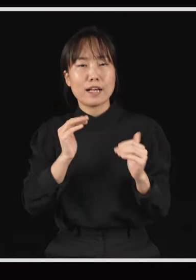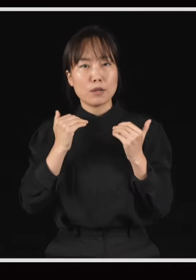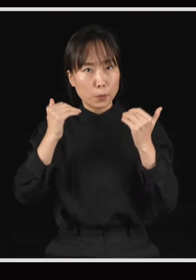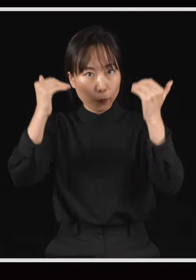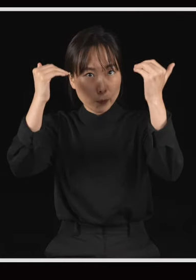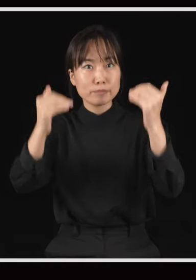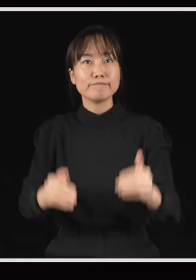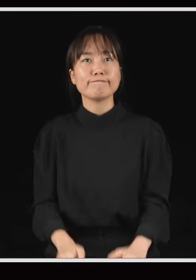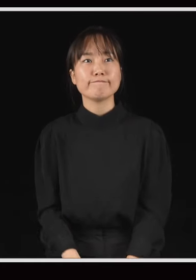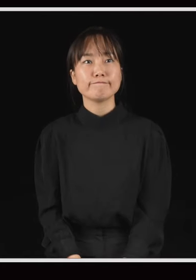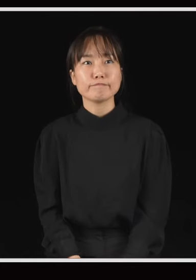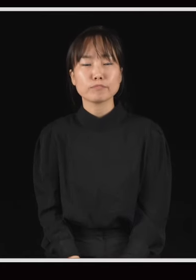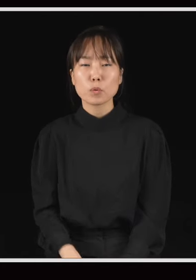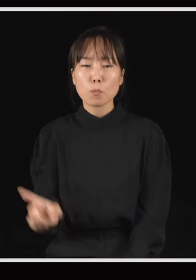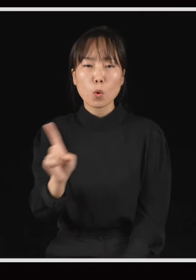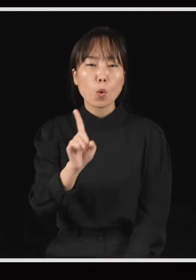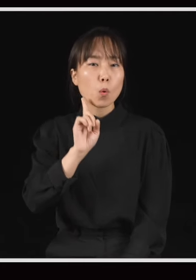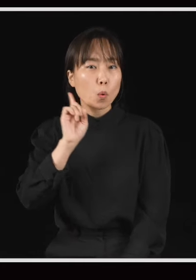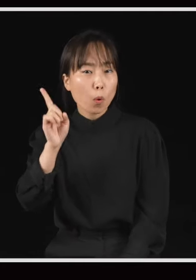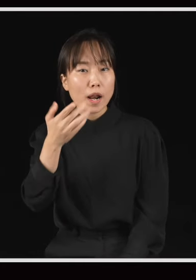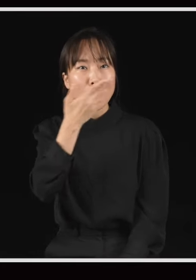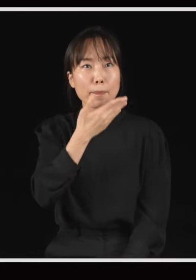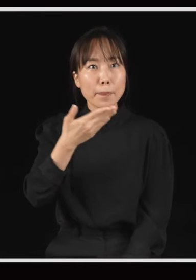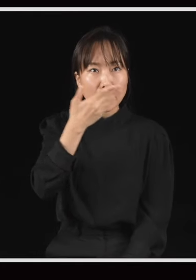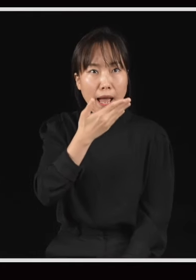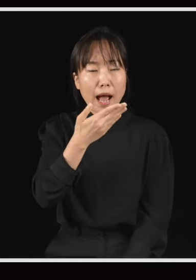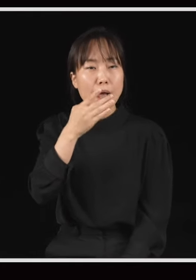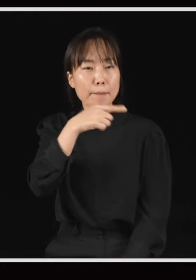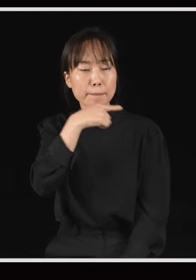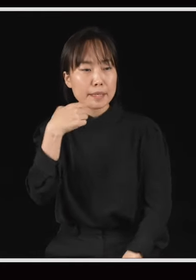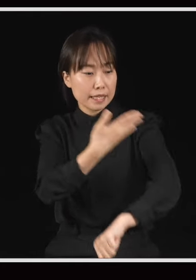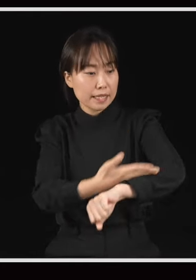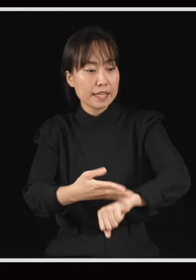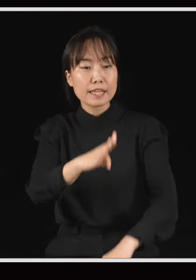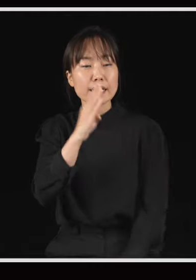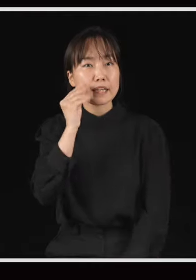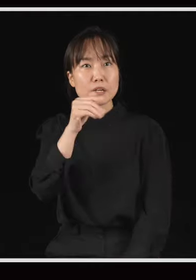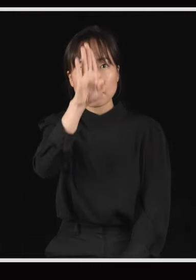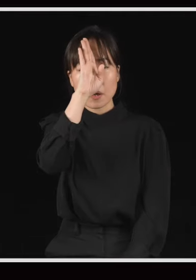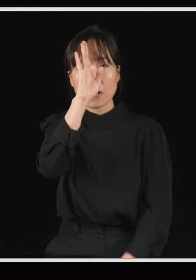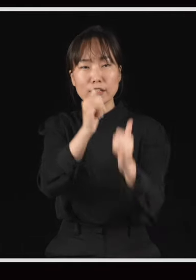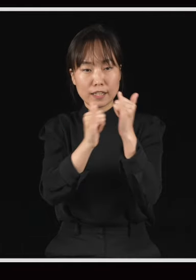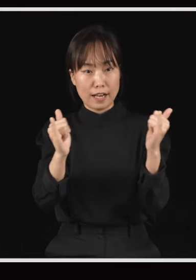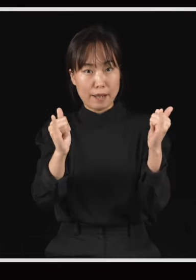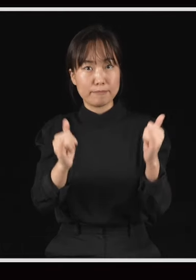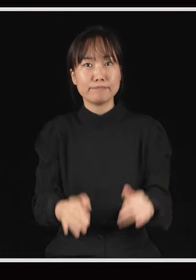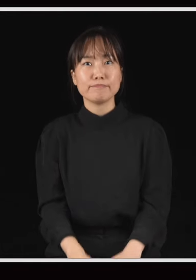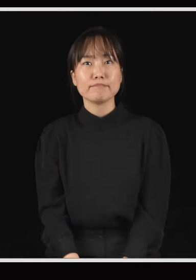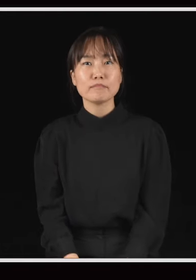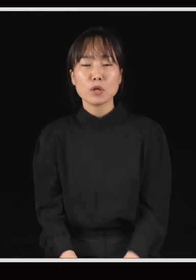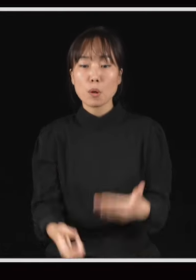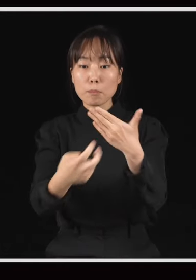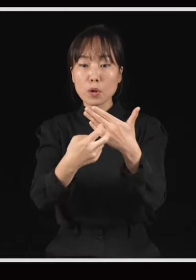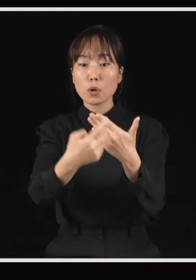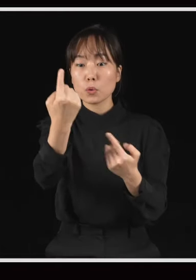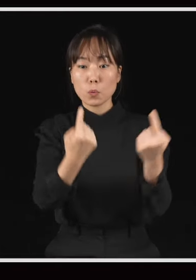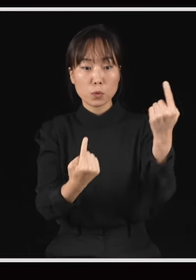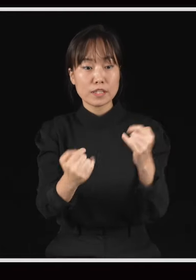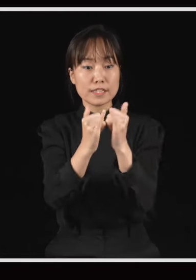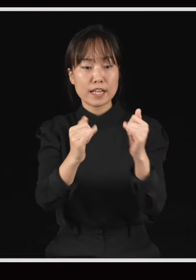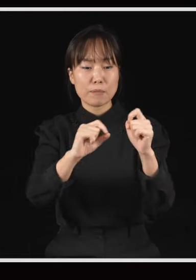하는 게 맞겠죠. 고혈압, 당뇨, 고지혈증 같은 질병들을 앓으시는 분들, 제 환자분들 중에 제일 많다고도 볼 수